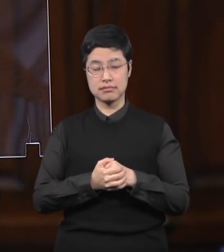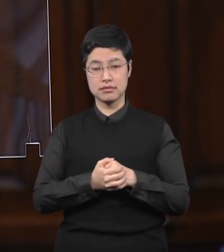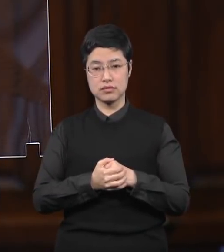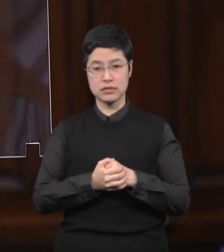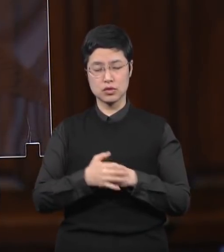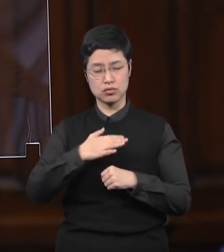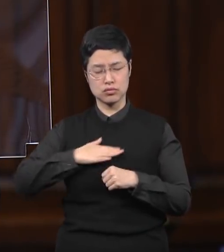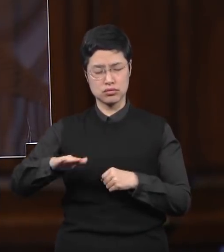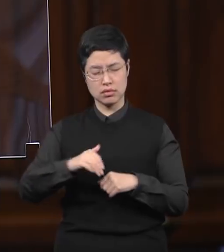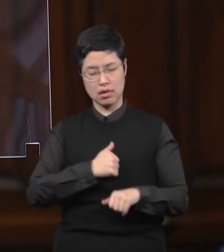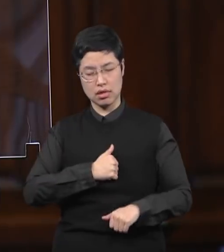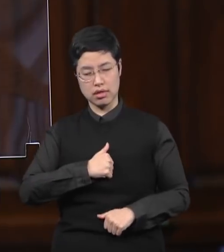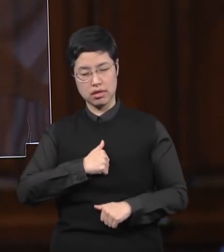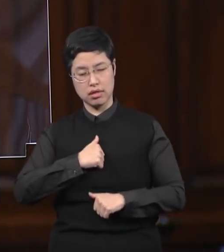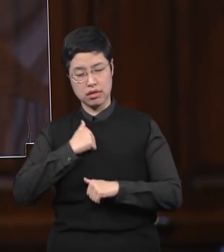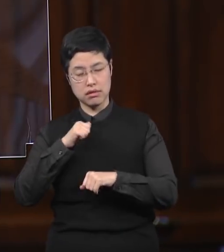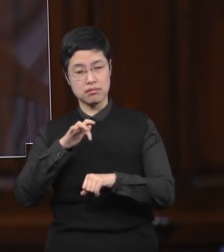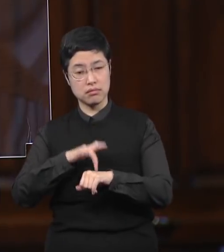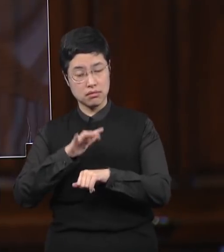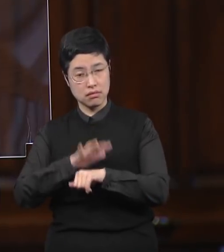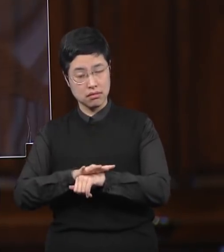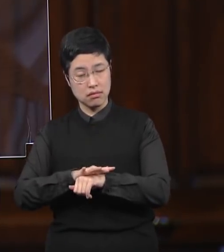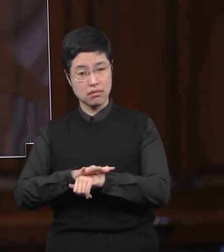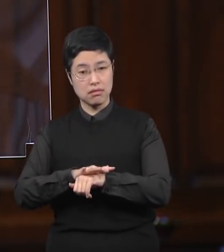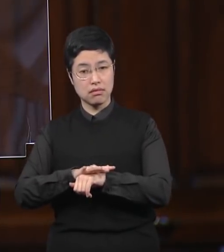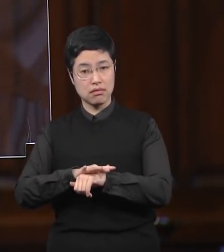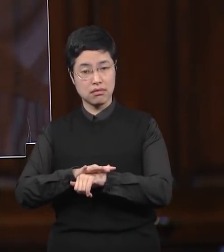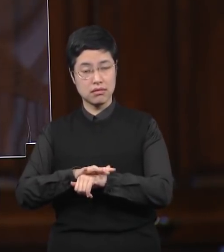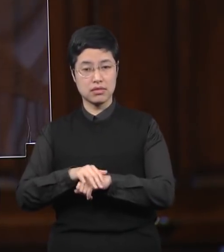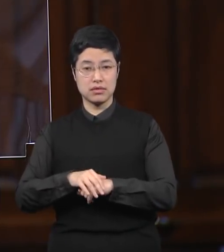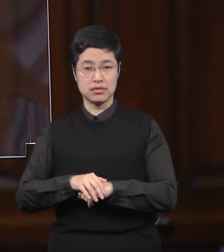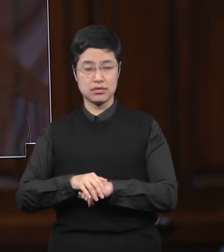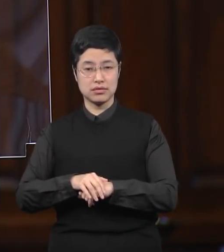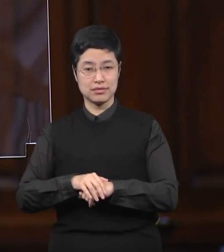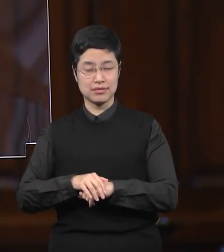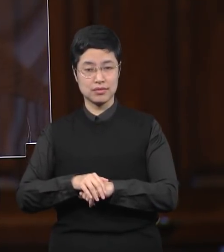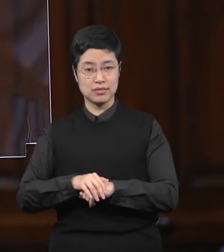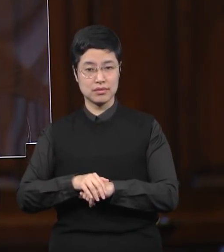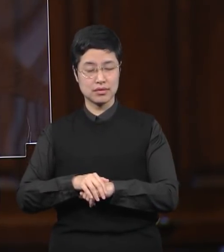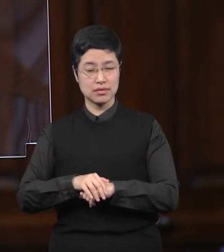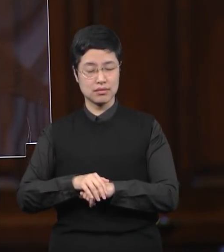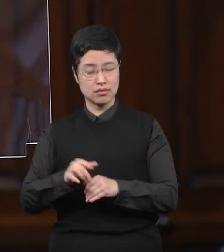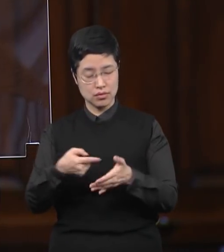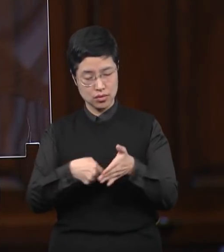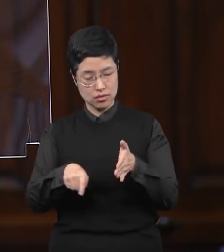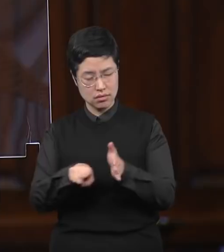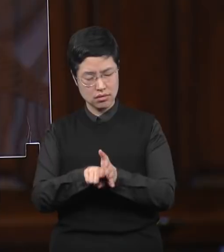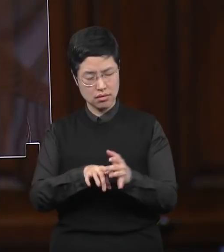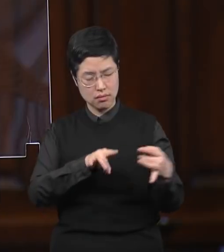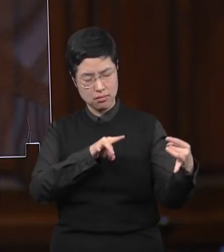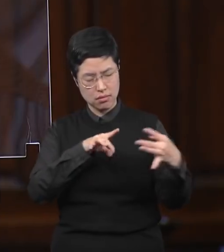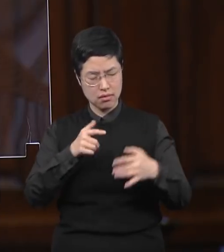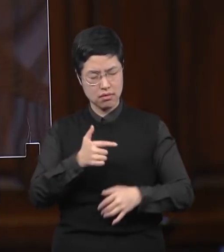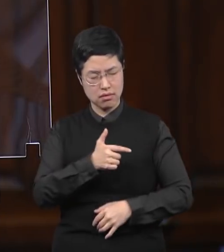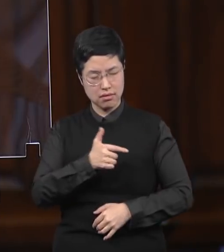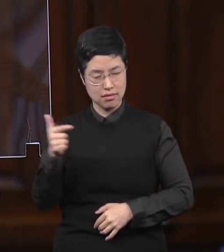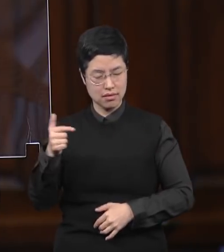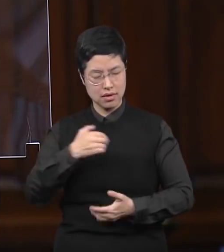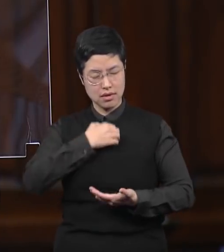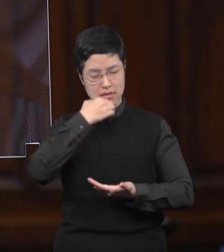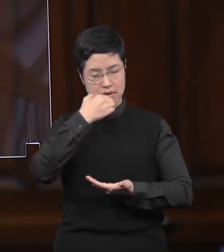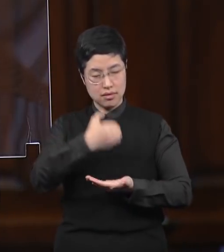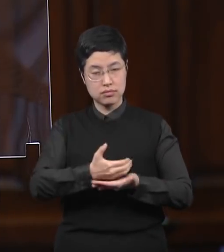나태한 습성에 젖은 우리에게 강한 울림과 감동을